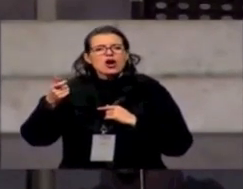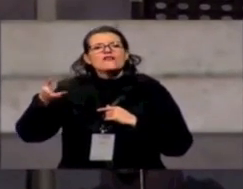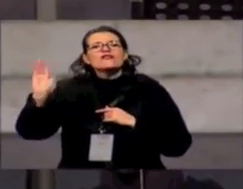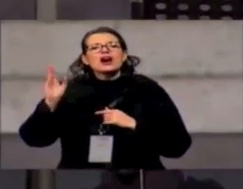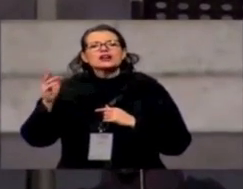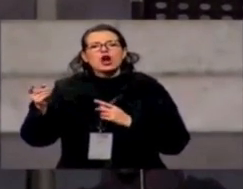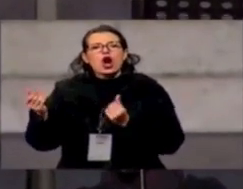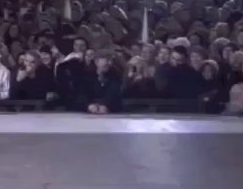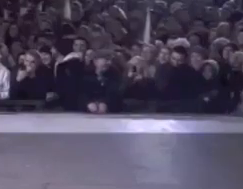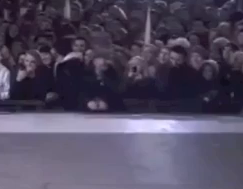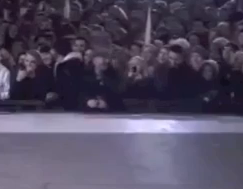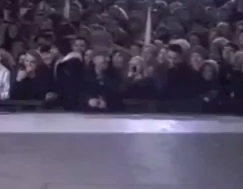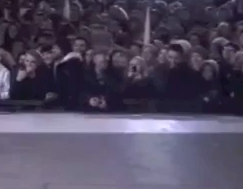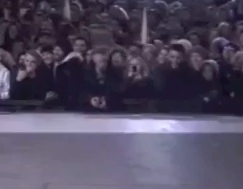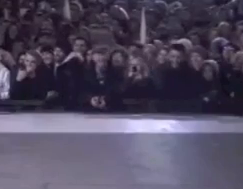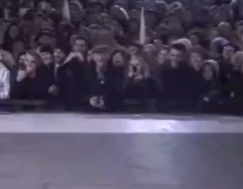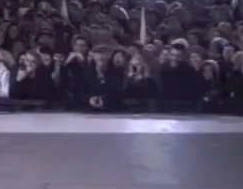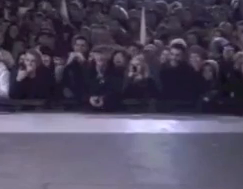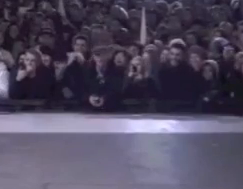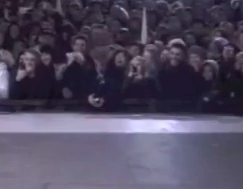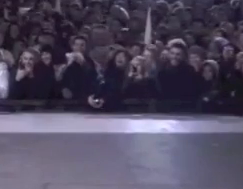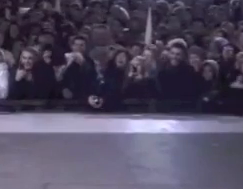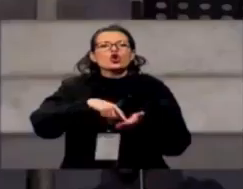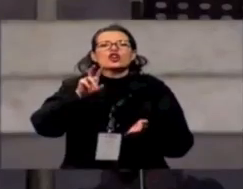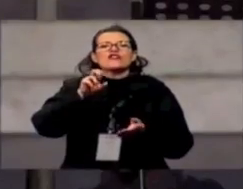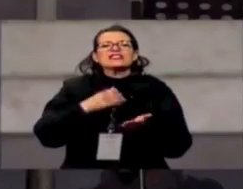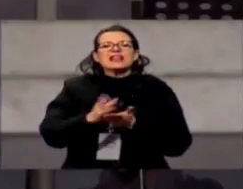Greco che vive a al di sopra delle sue